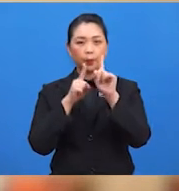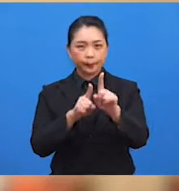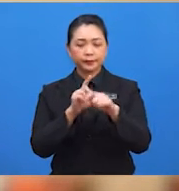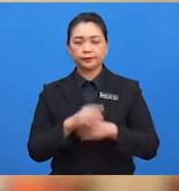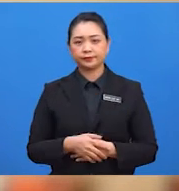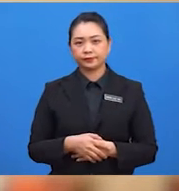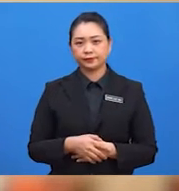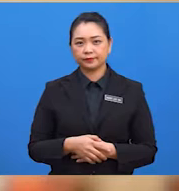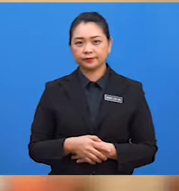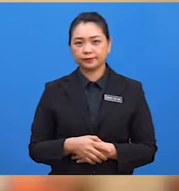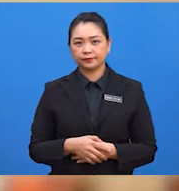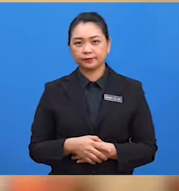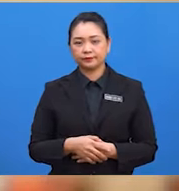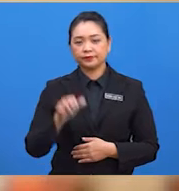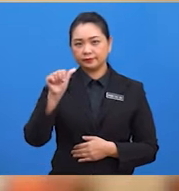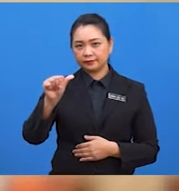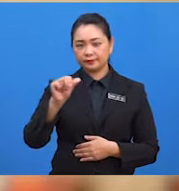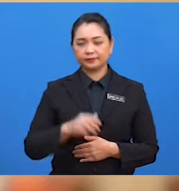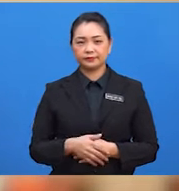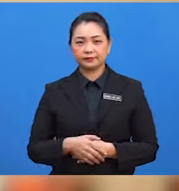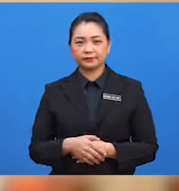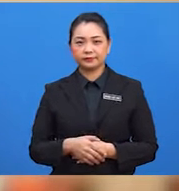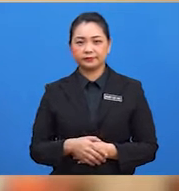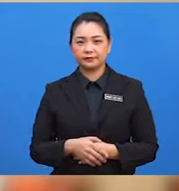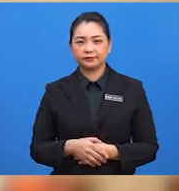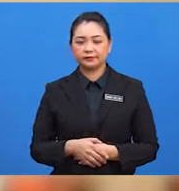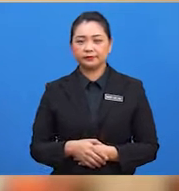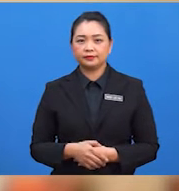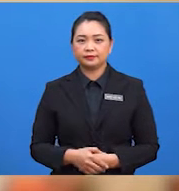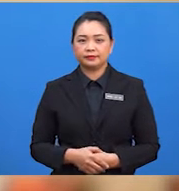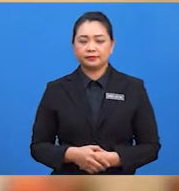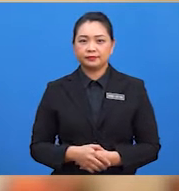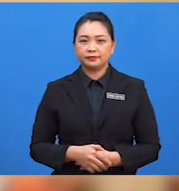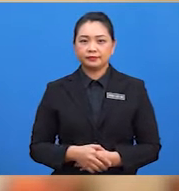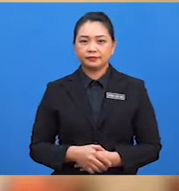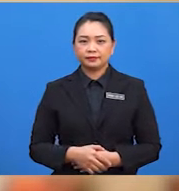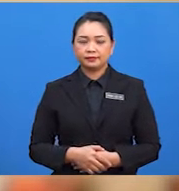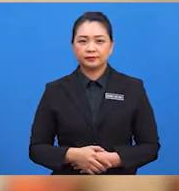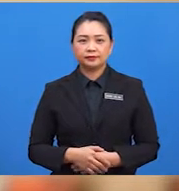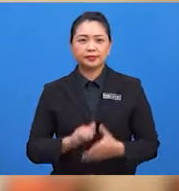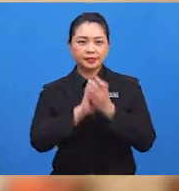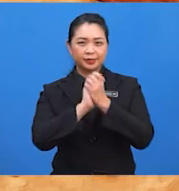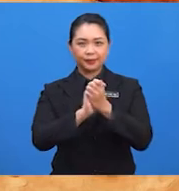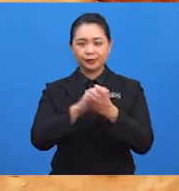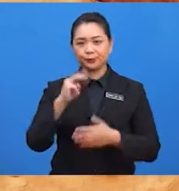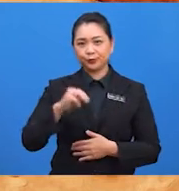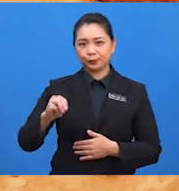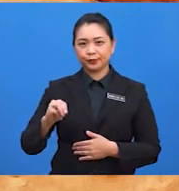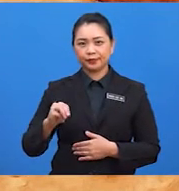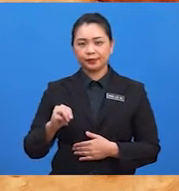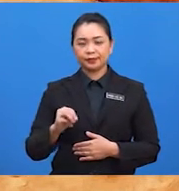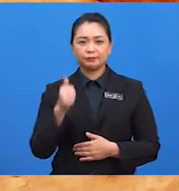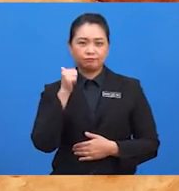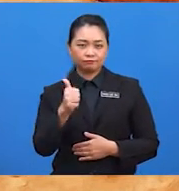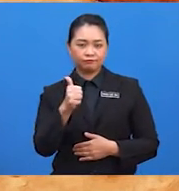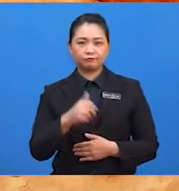murid-murid? Jawapannya ialah A. Menenggelamkan keseluruhan kampung. Syabas, murid-murid.